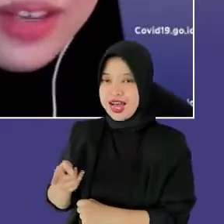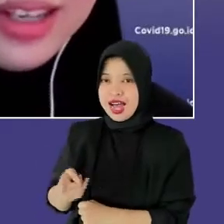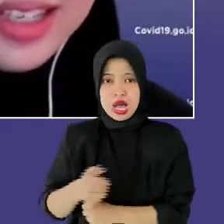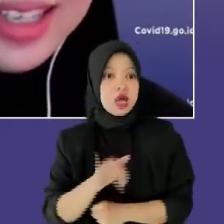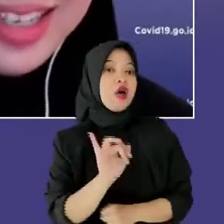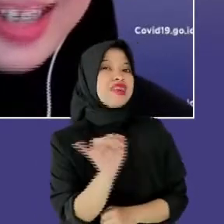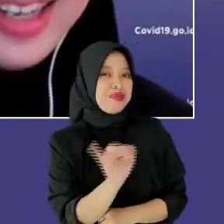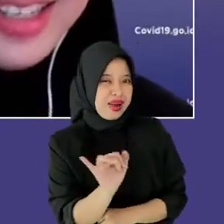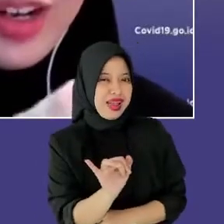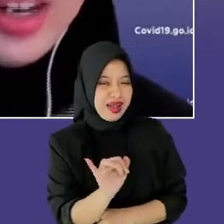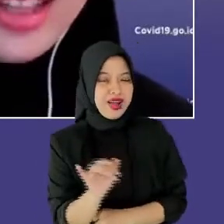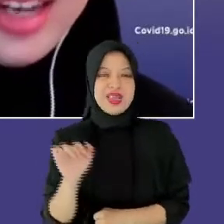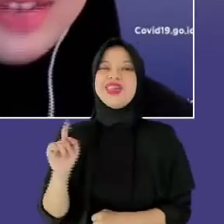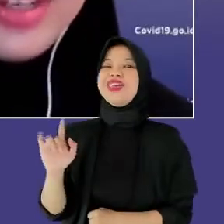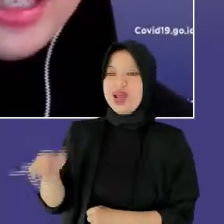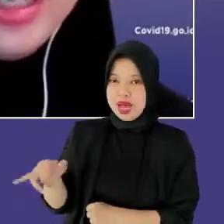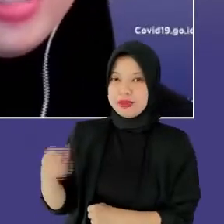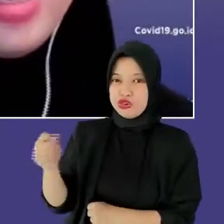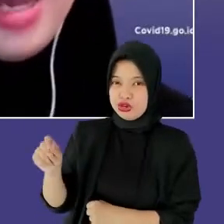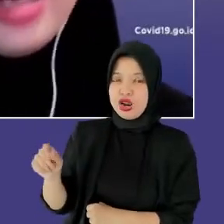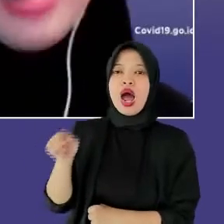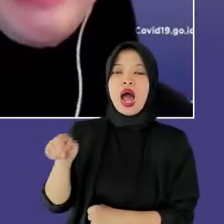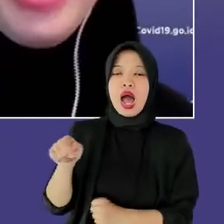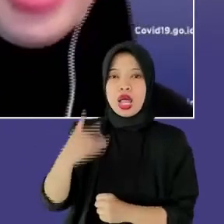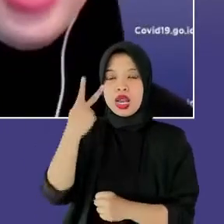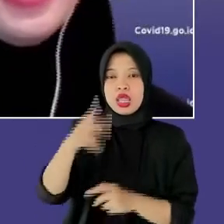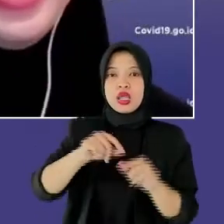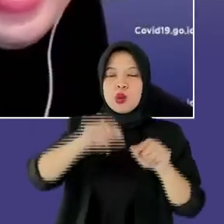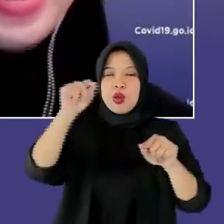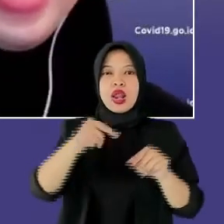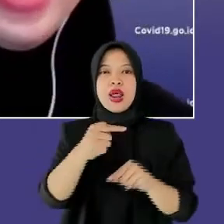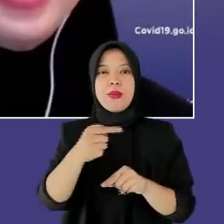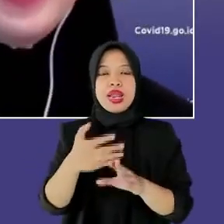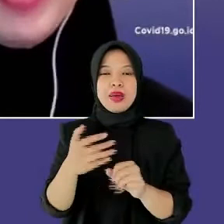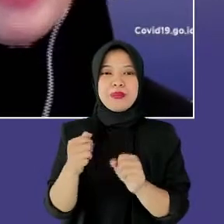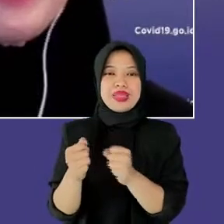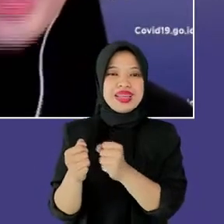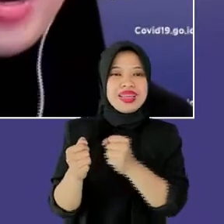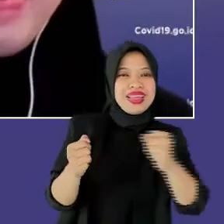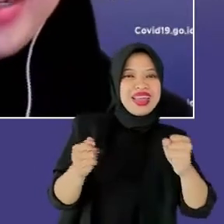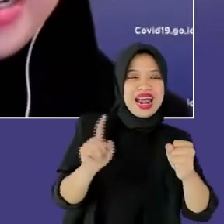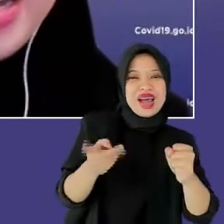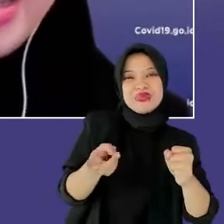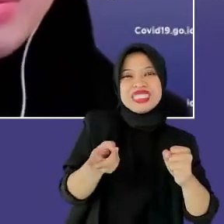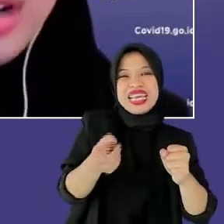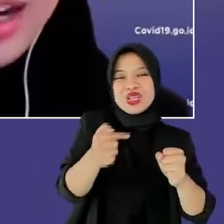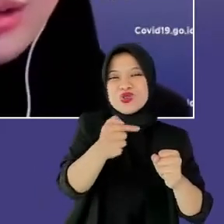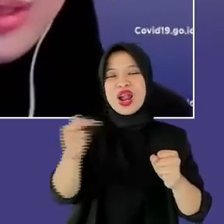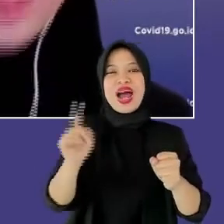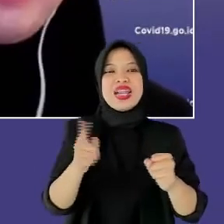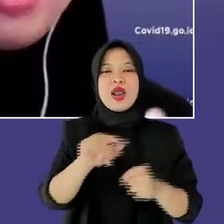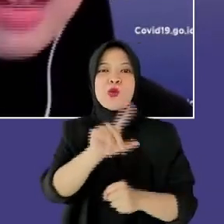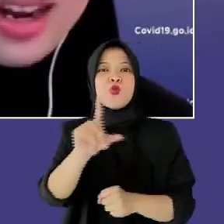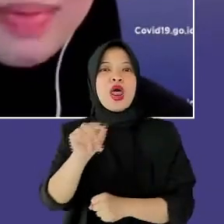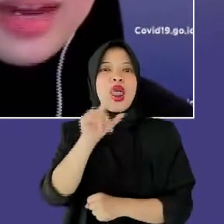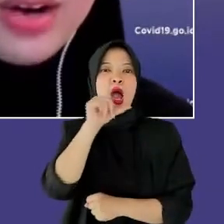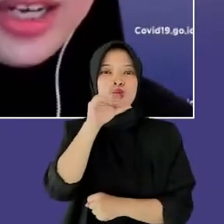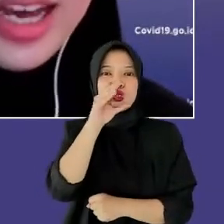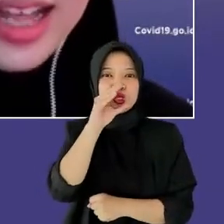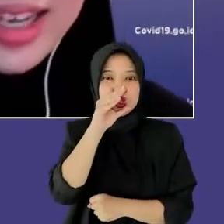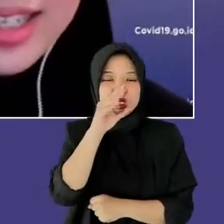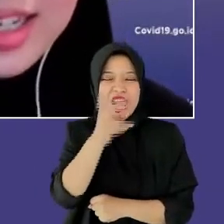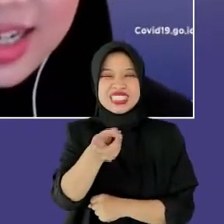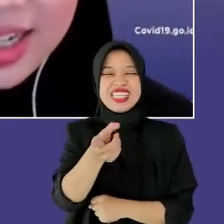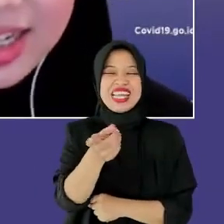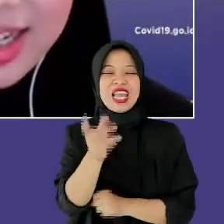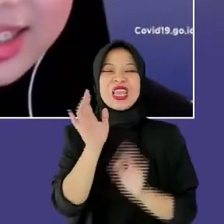kalau ngelihat grafik ya, di sini, kan? Jadi kalau ngelihat grafik sini ada yang minus, dia ke kiri. Jadi justru berkurang pada saat di bulan Agustus. Cuma gambarnya nggak